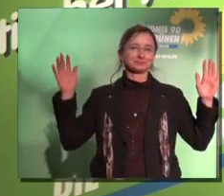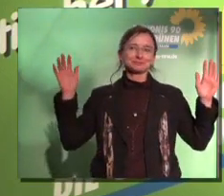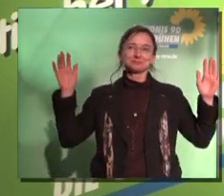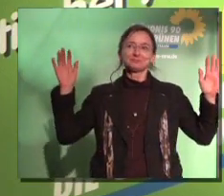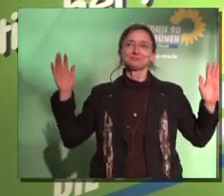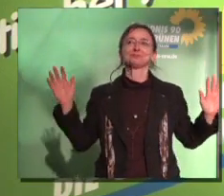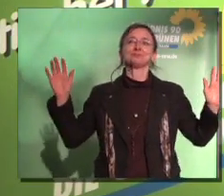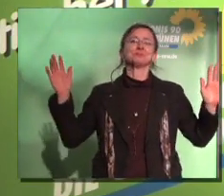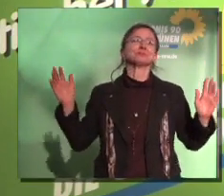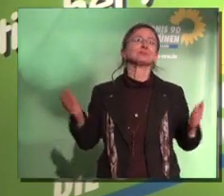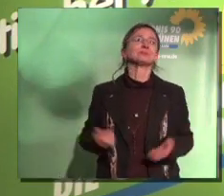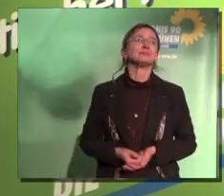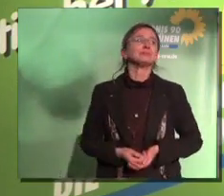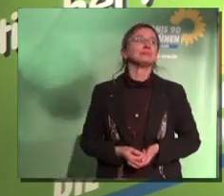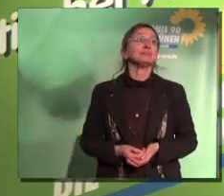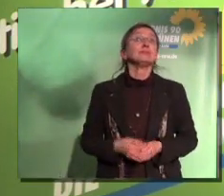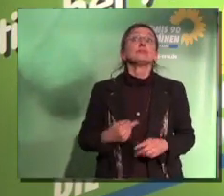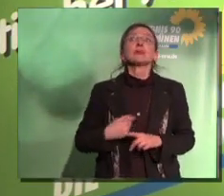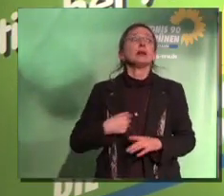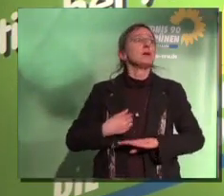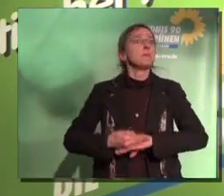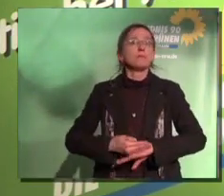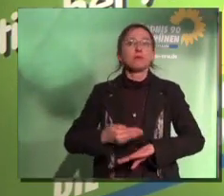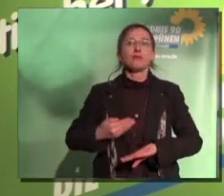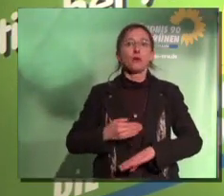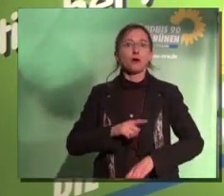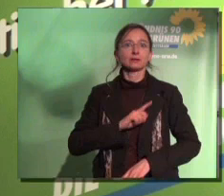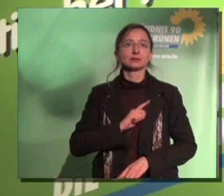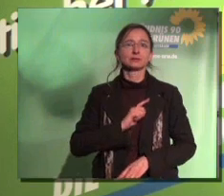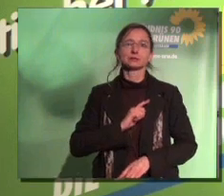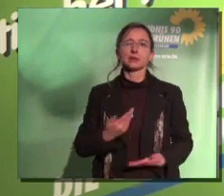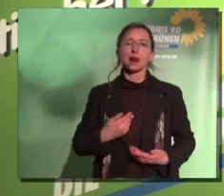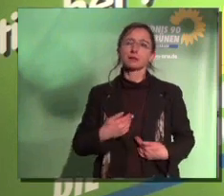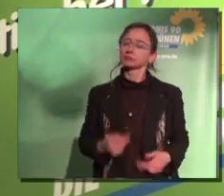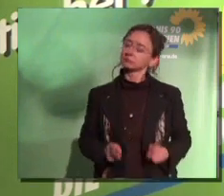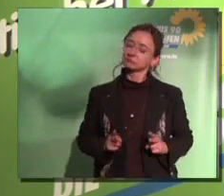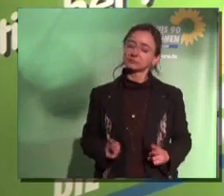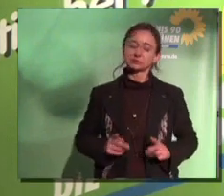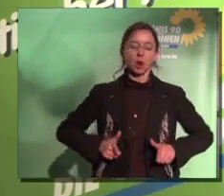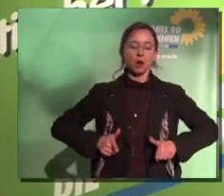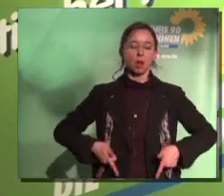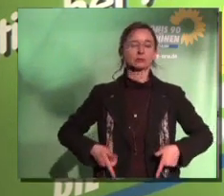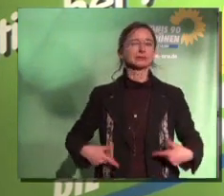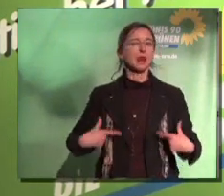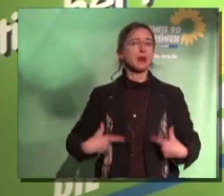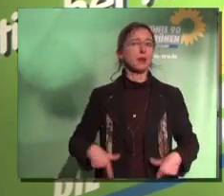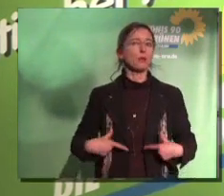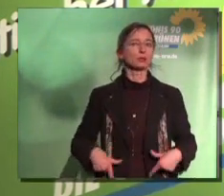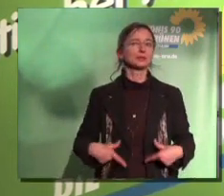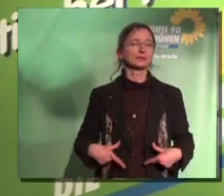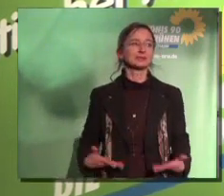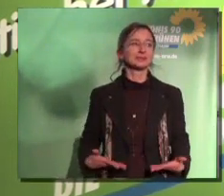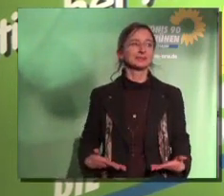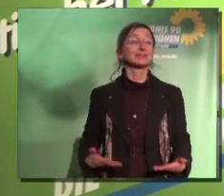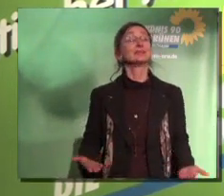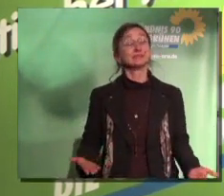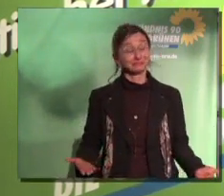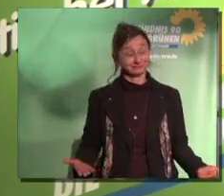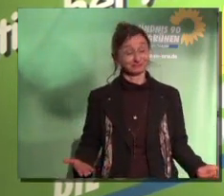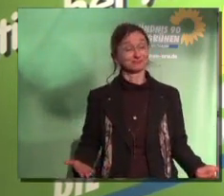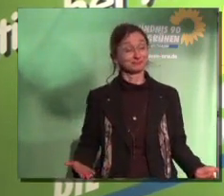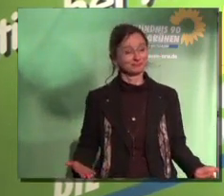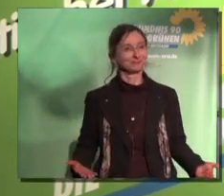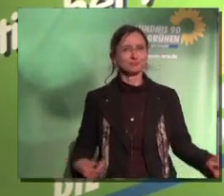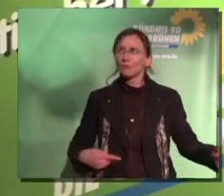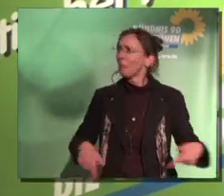So, bevor ich aber jetzt richtig anfange, hier ein bisschen lustig zu werden, ja, genau, so, da will ich